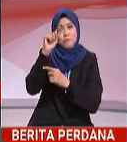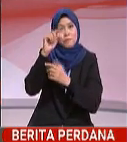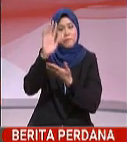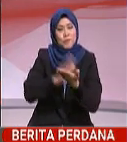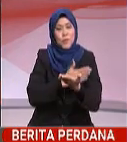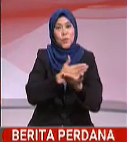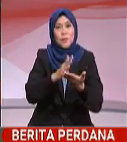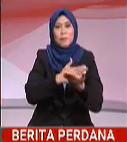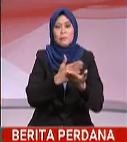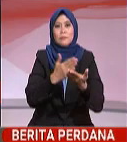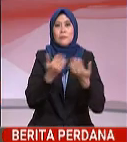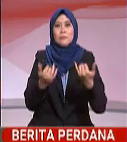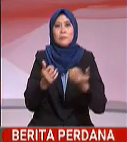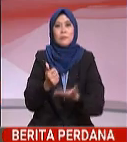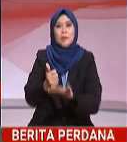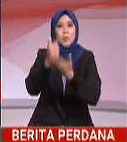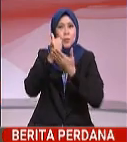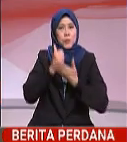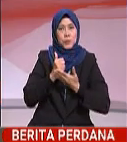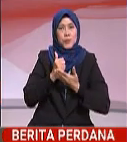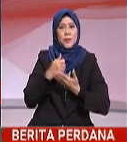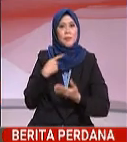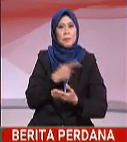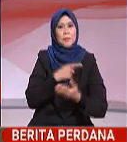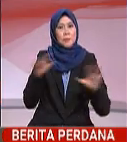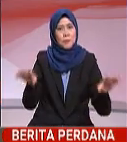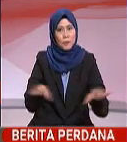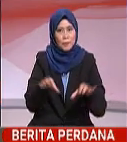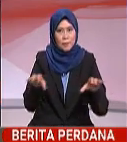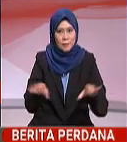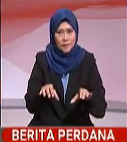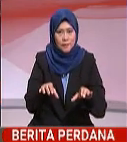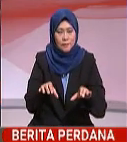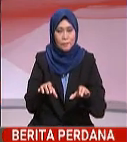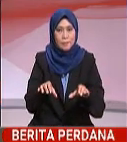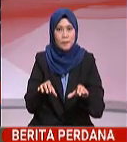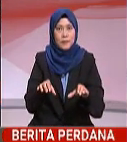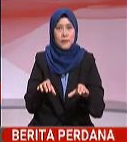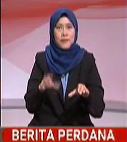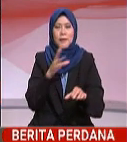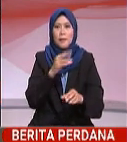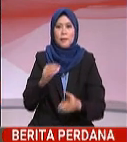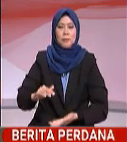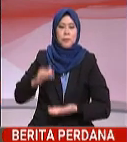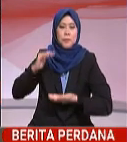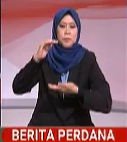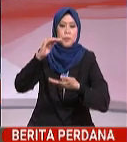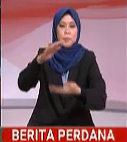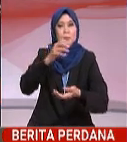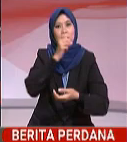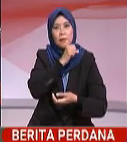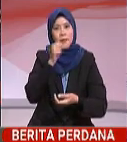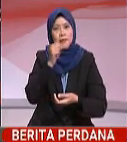Music Malaysia bantu, kami orang sahut dan kami orang buat dan kami orang deliver dengan